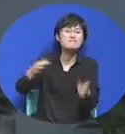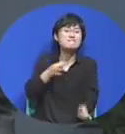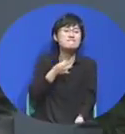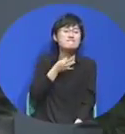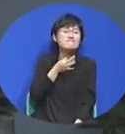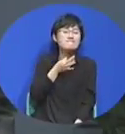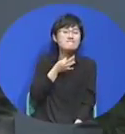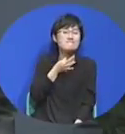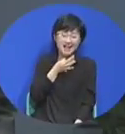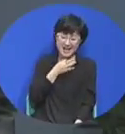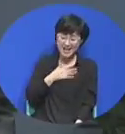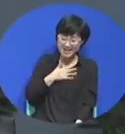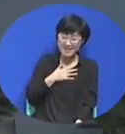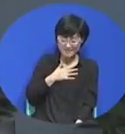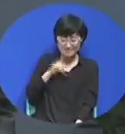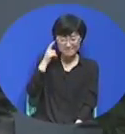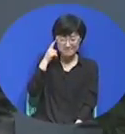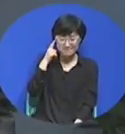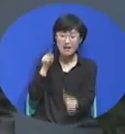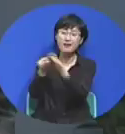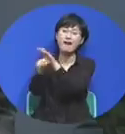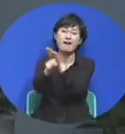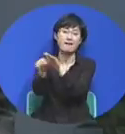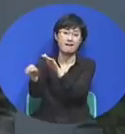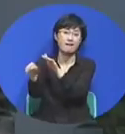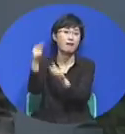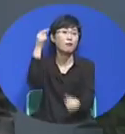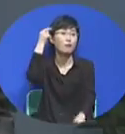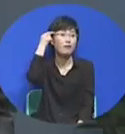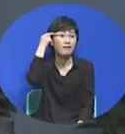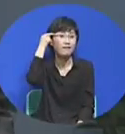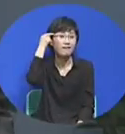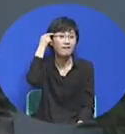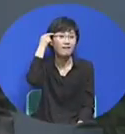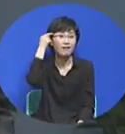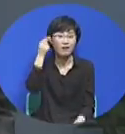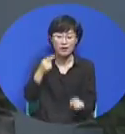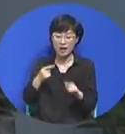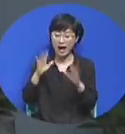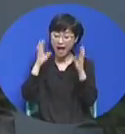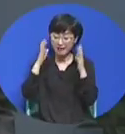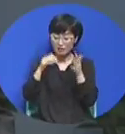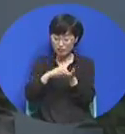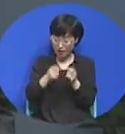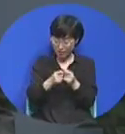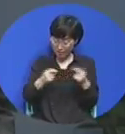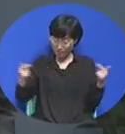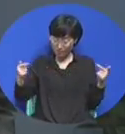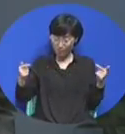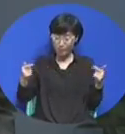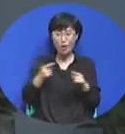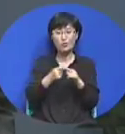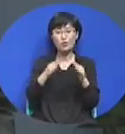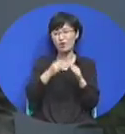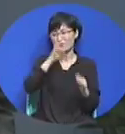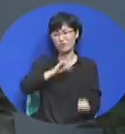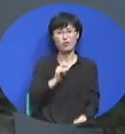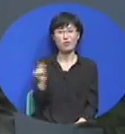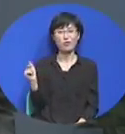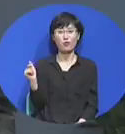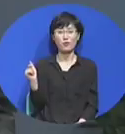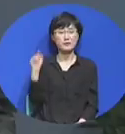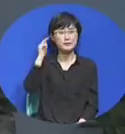돼야 여러 가지가 유리하잖아요. Because only when we have a growth 그렇죠. in numbers and attendance will things be more advantageous